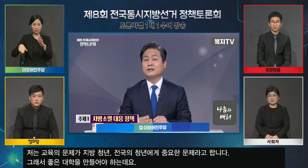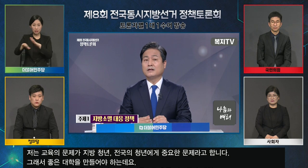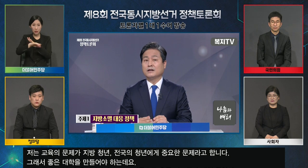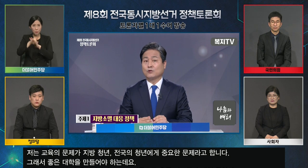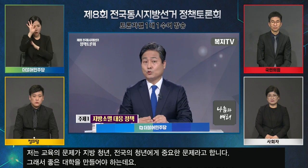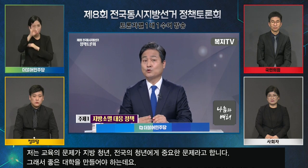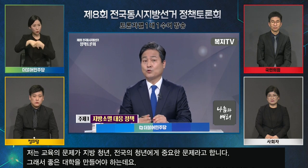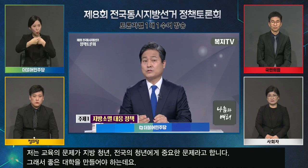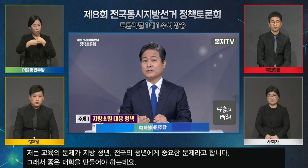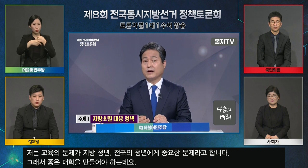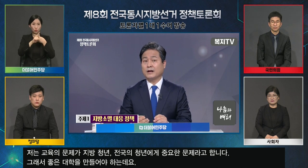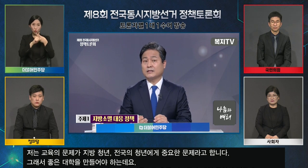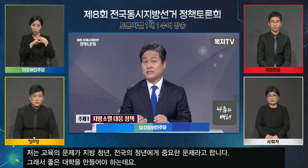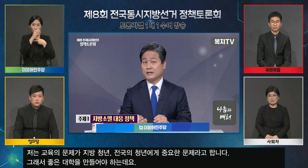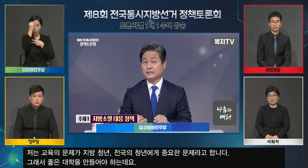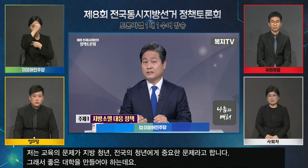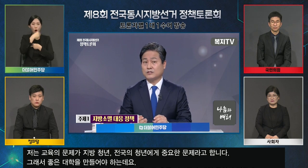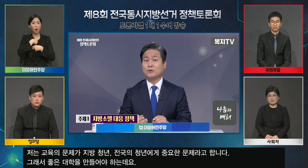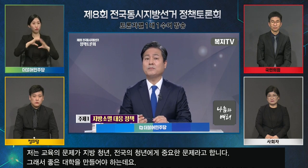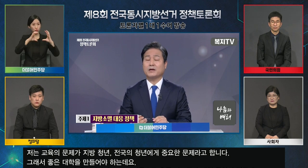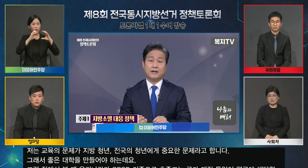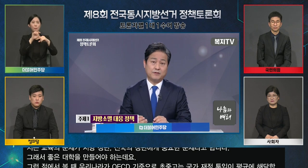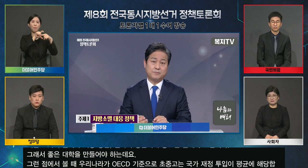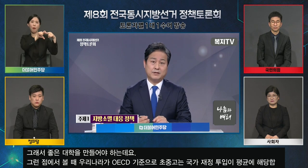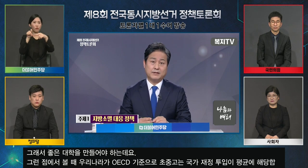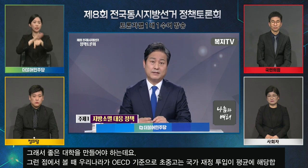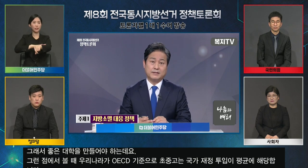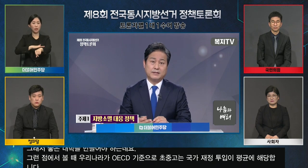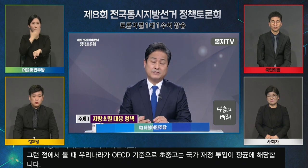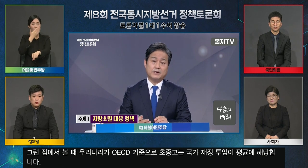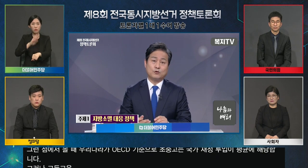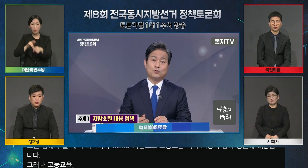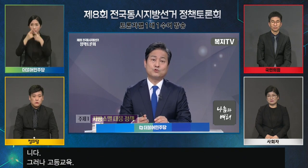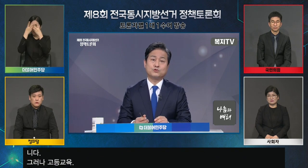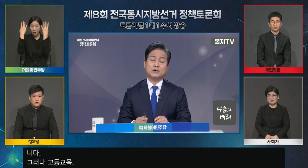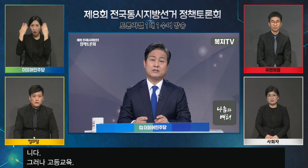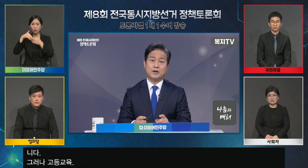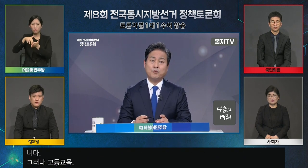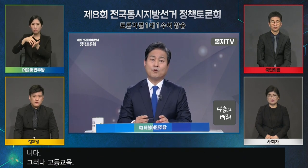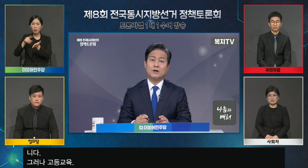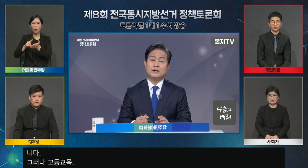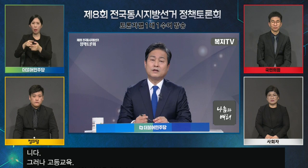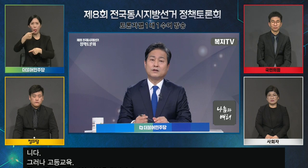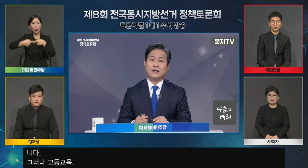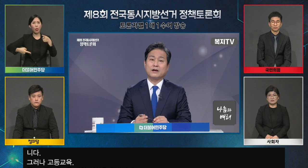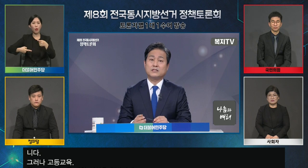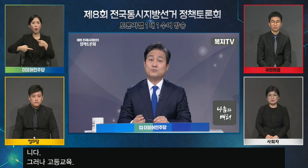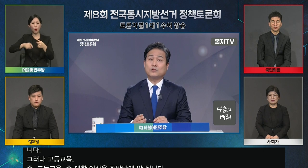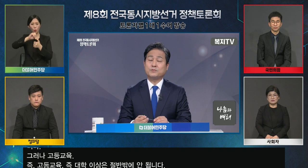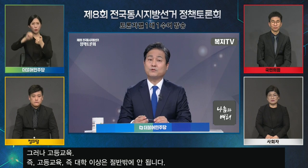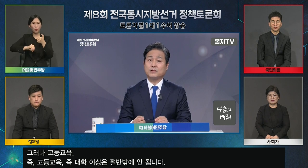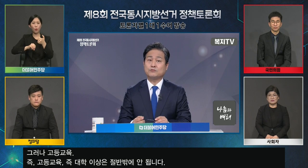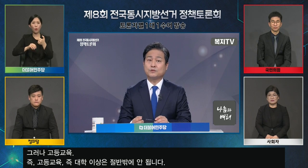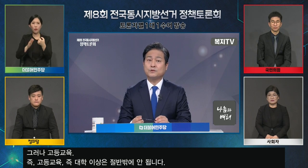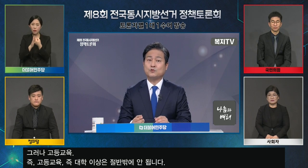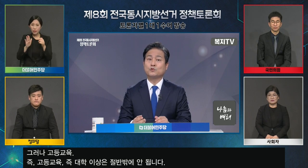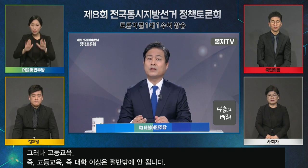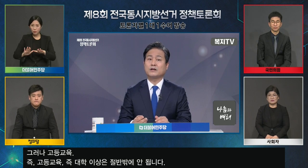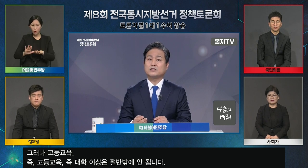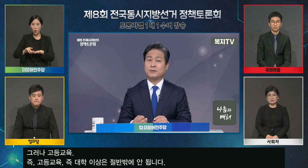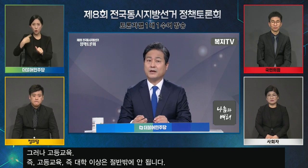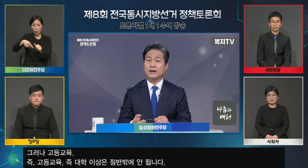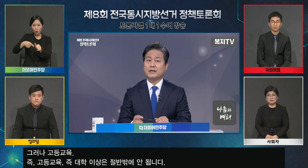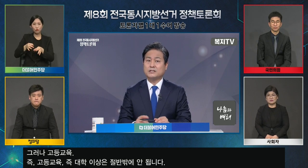그러나 고등교육, 즉 대학 이상은 절반밖에 안 됩니다. 이제 교육 투자를 대폭 대학에 집중할 필요가 있고요.